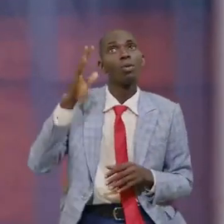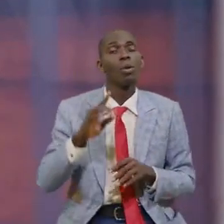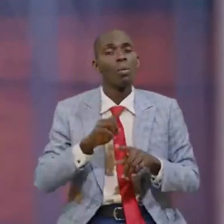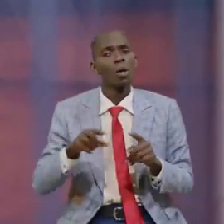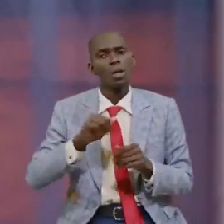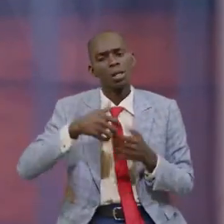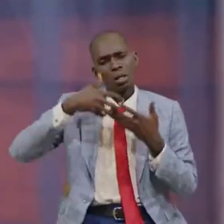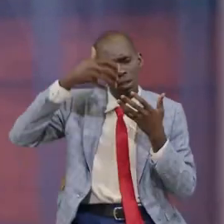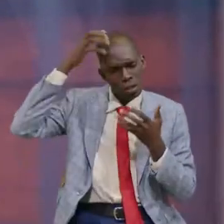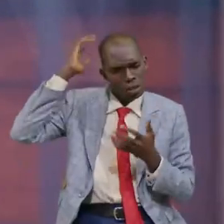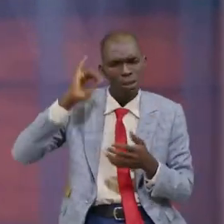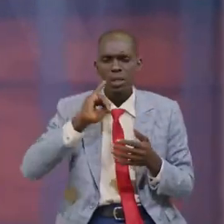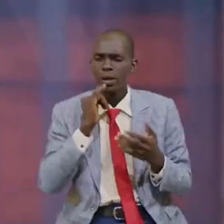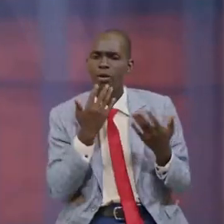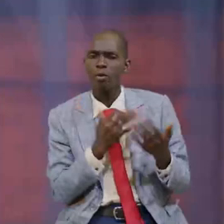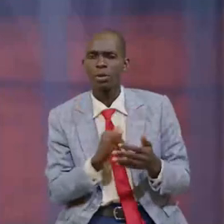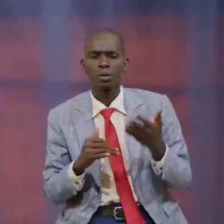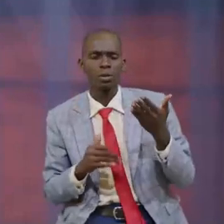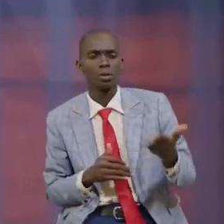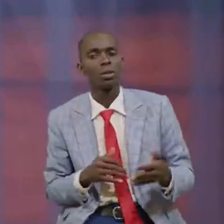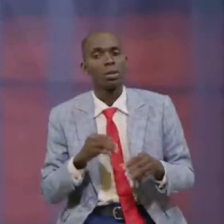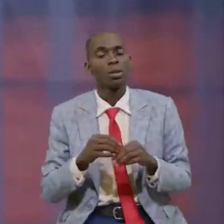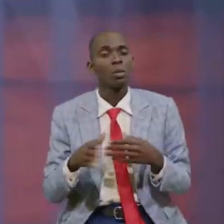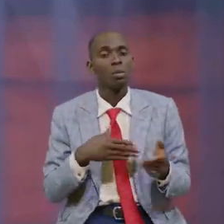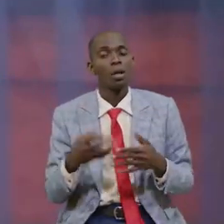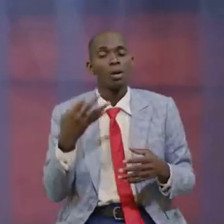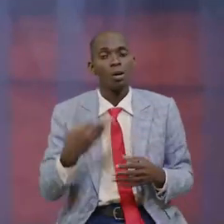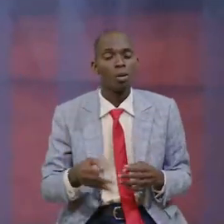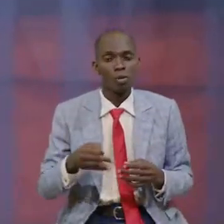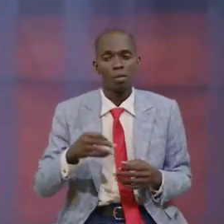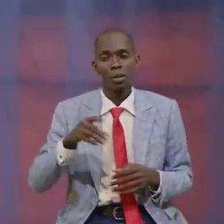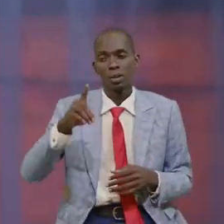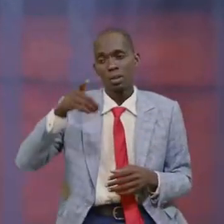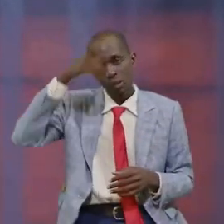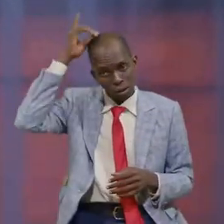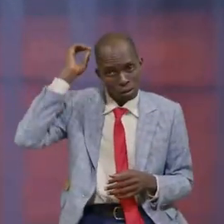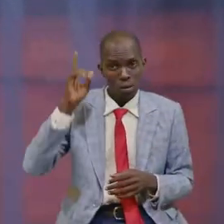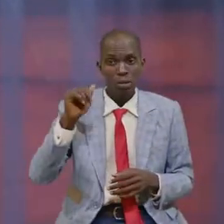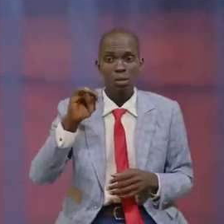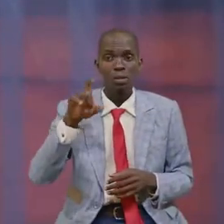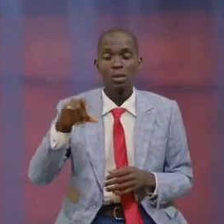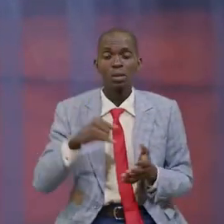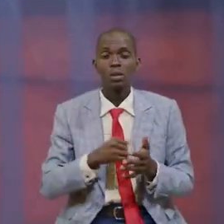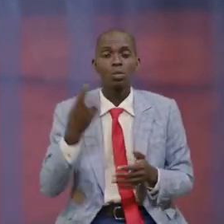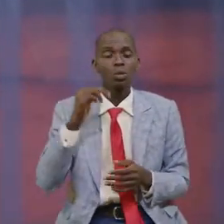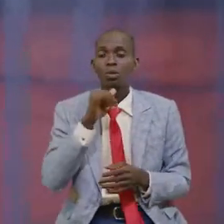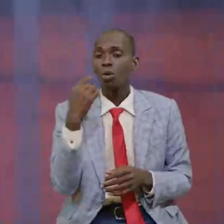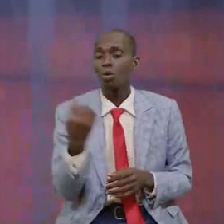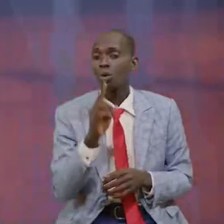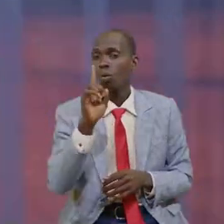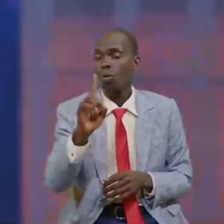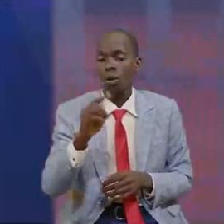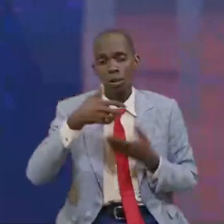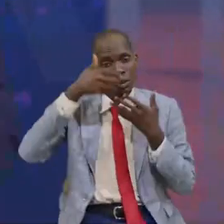un lion m'attend là-bas, dans le cas de Daniel. Pas seulement des lions. Et ces lions étaient